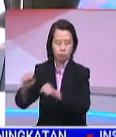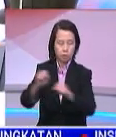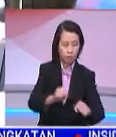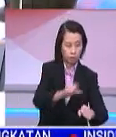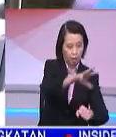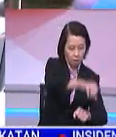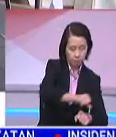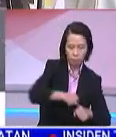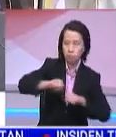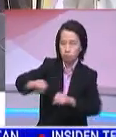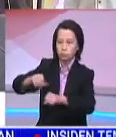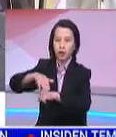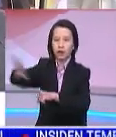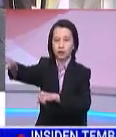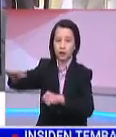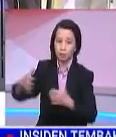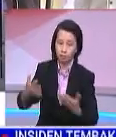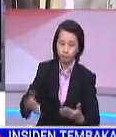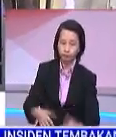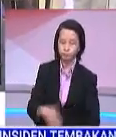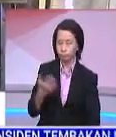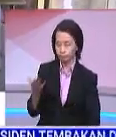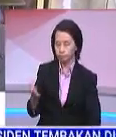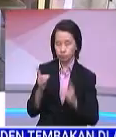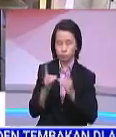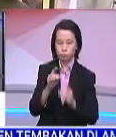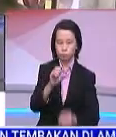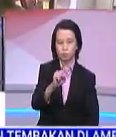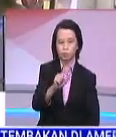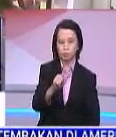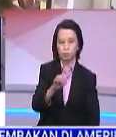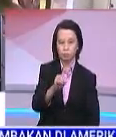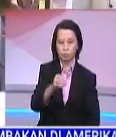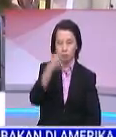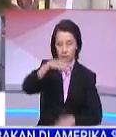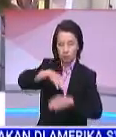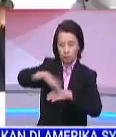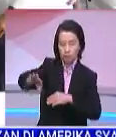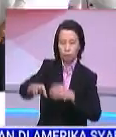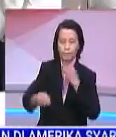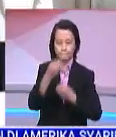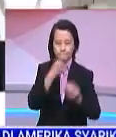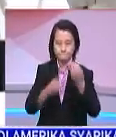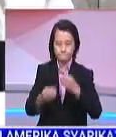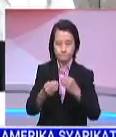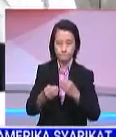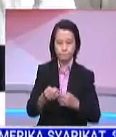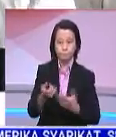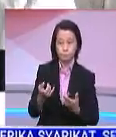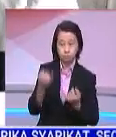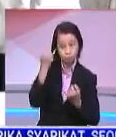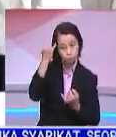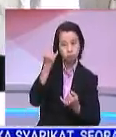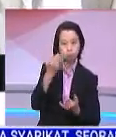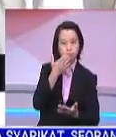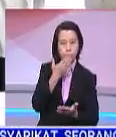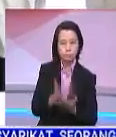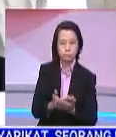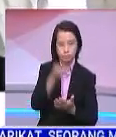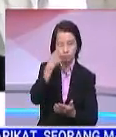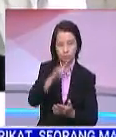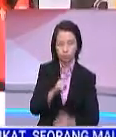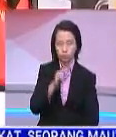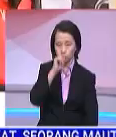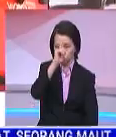menghantar produk-produk metode bila ditemui di Slim bagi penghantar makanan ini sate berkenaan amat baik